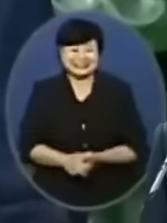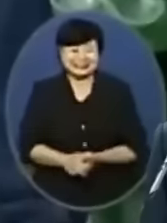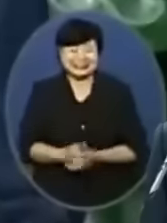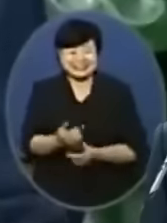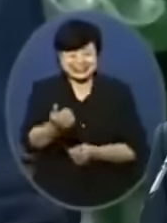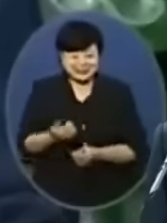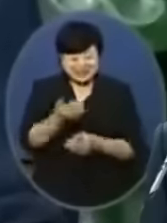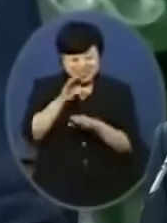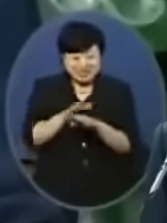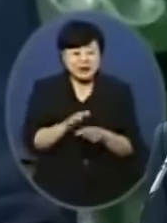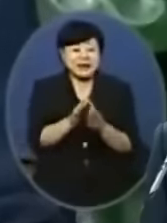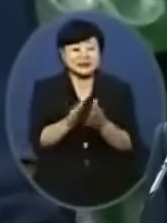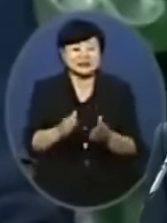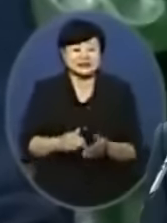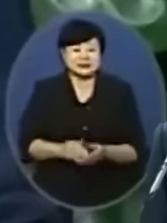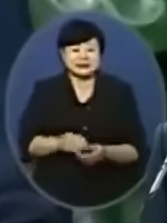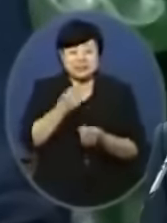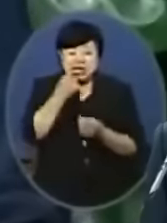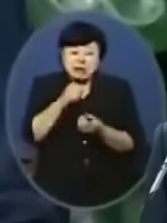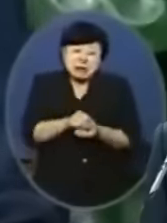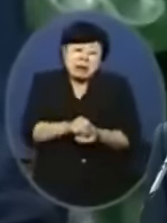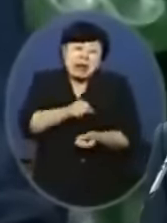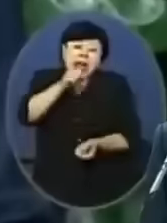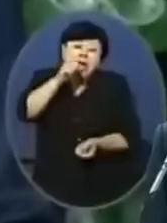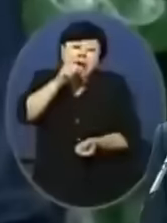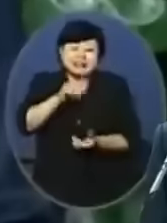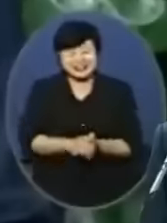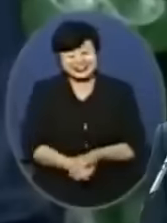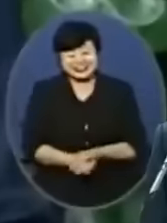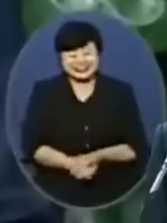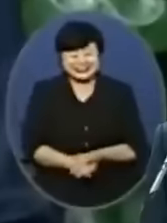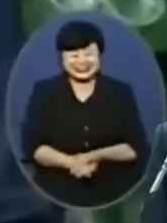벌써 예배 시작 때부터 아픔하는 사람이 있는데